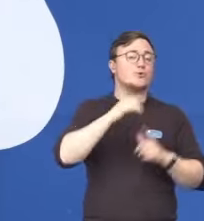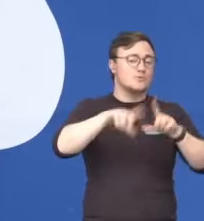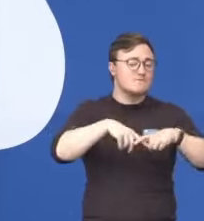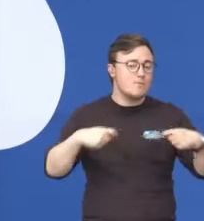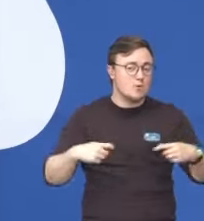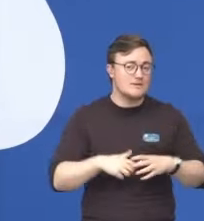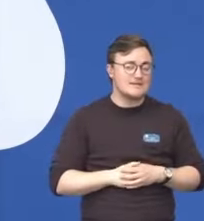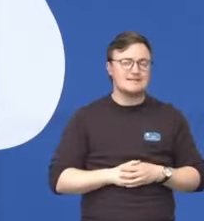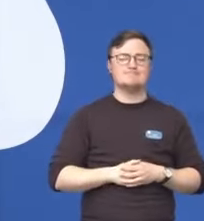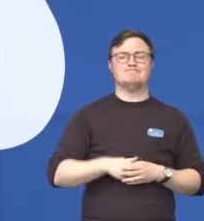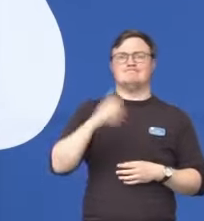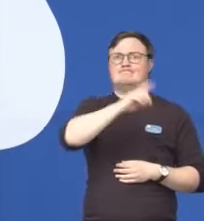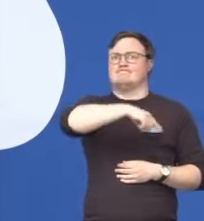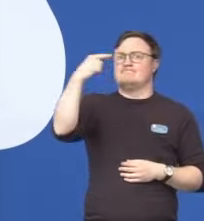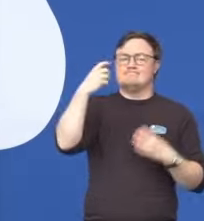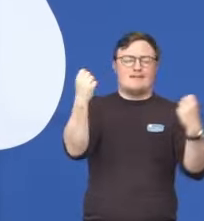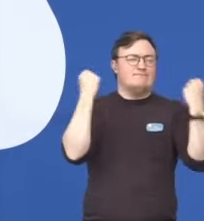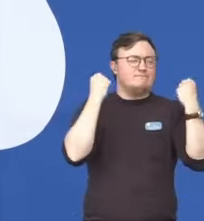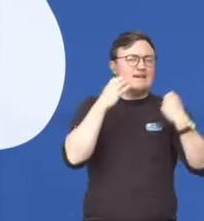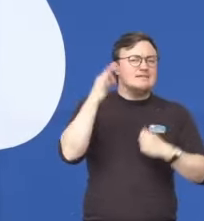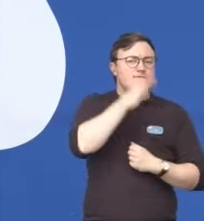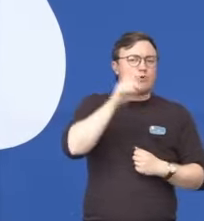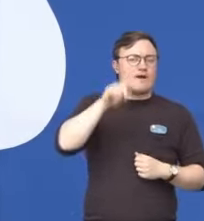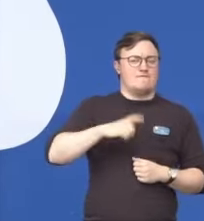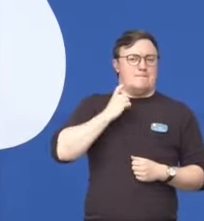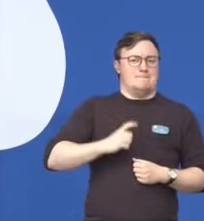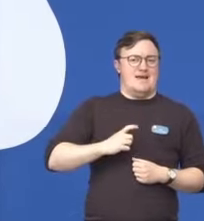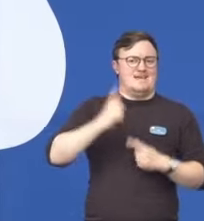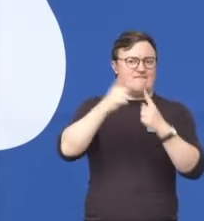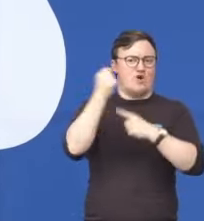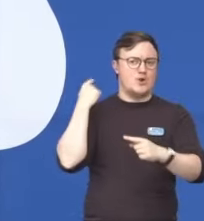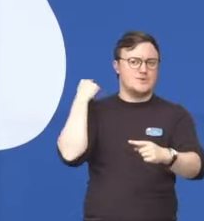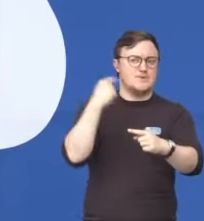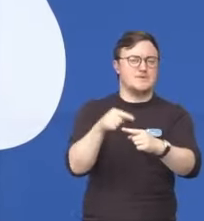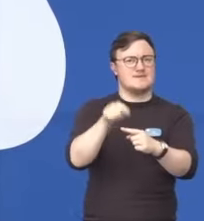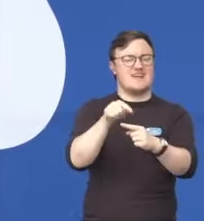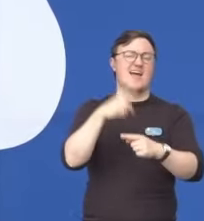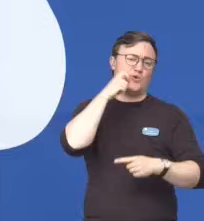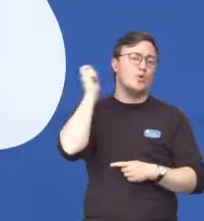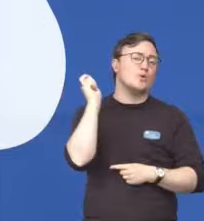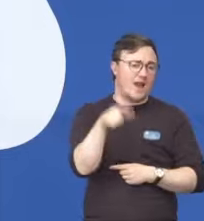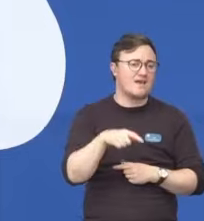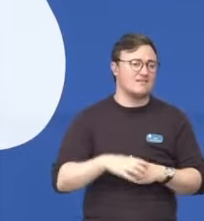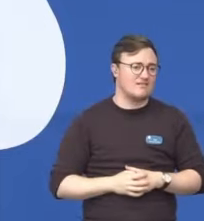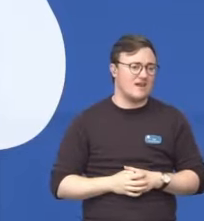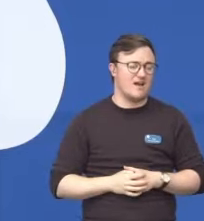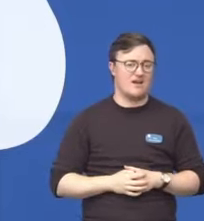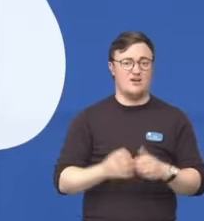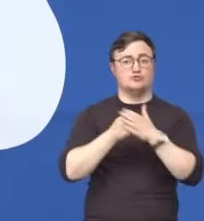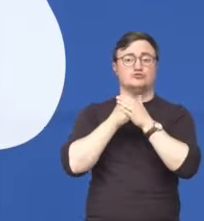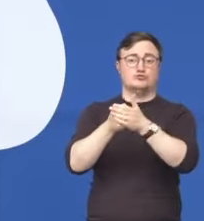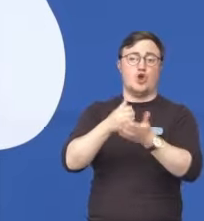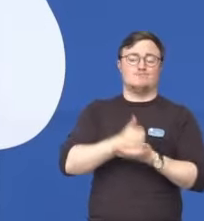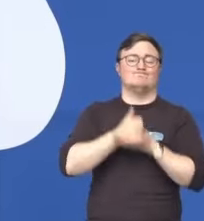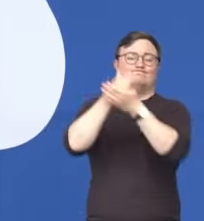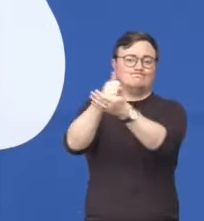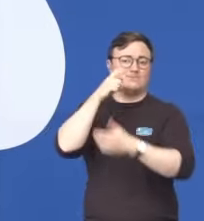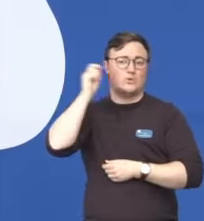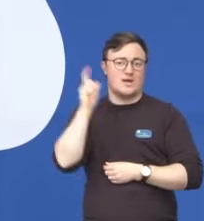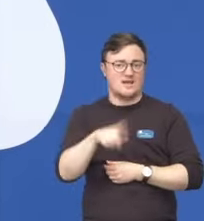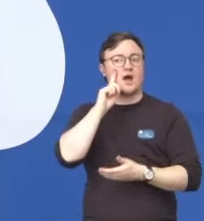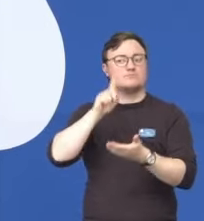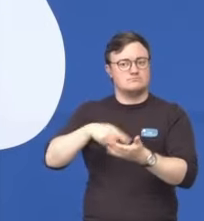Och den absolut viktigaste frågan i det här valet tycker jag är Ukraina. Att se till att ge stöd till Ukraina att de vinner det här kriget.